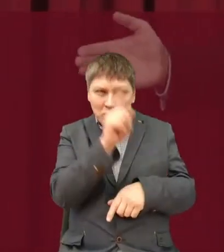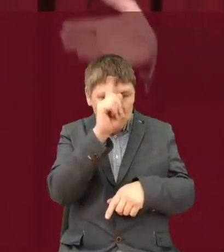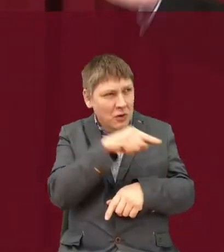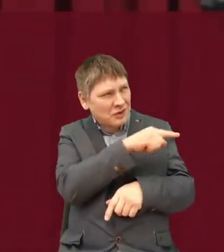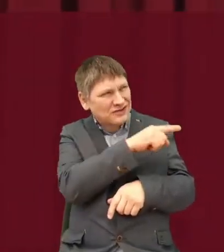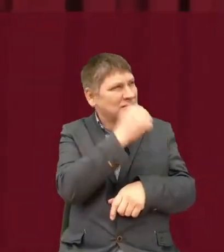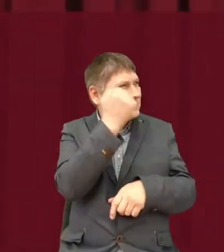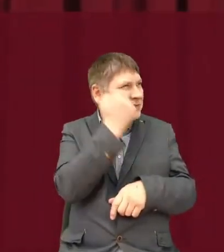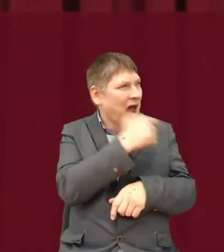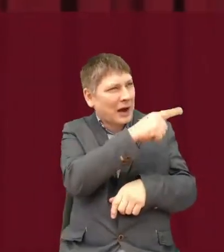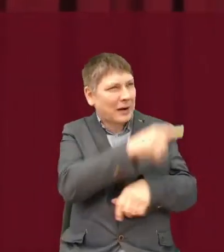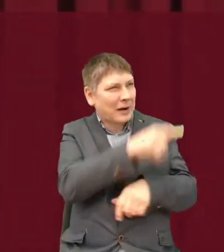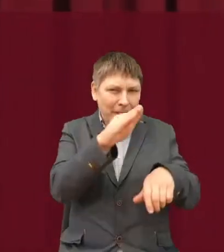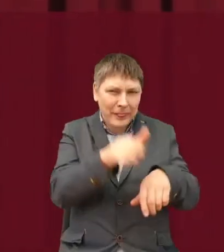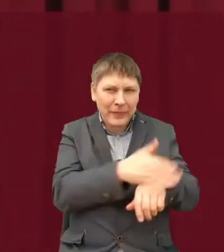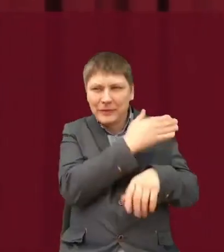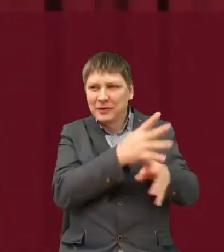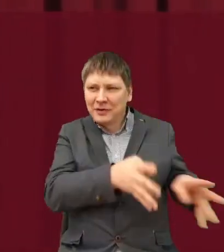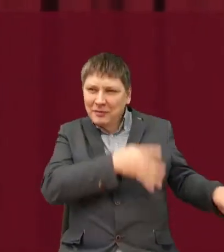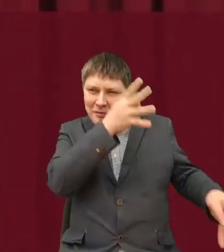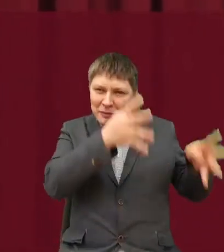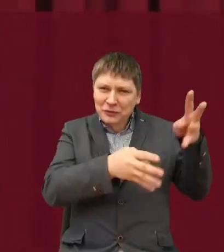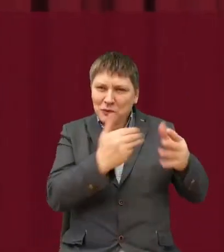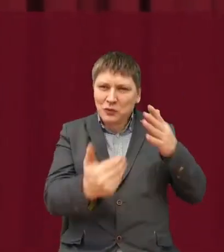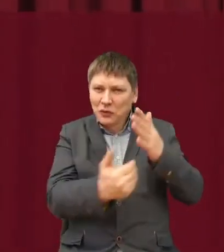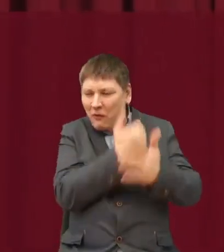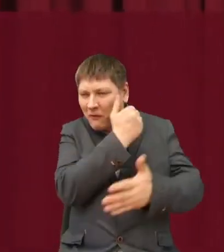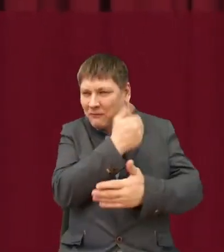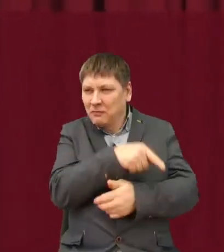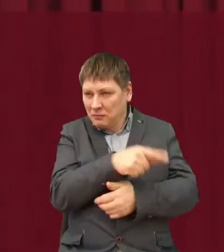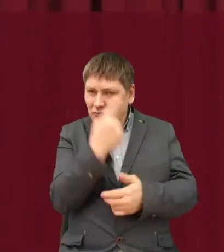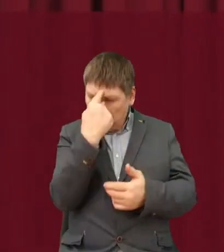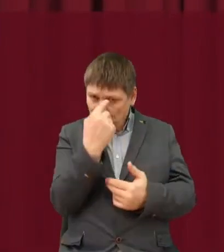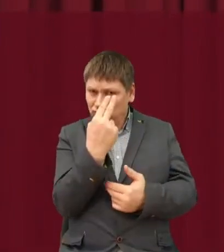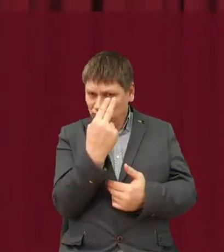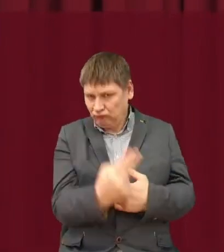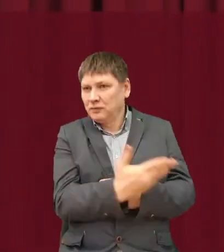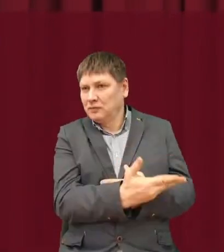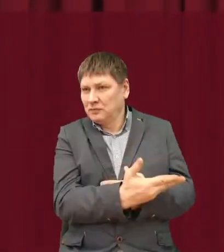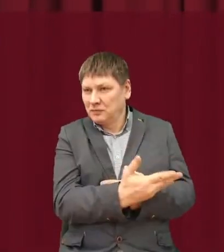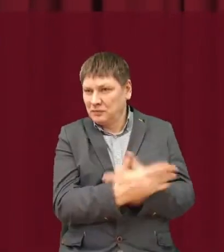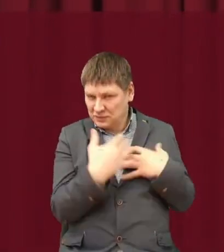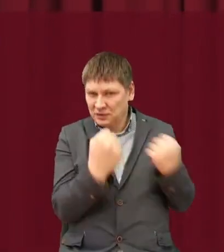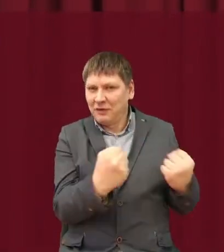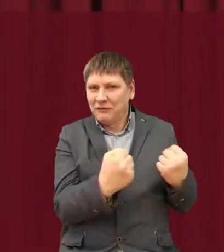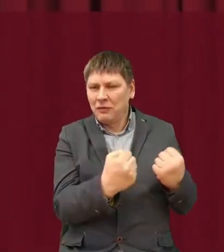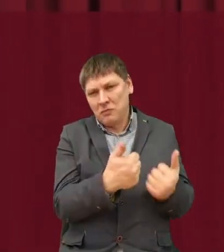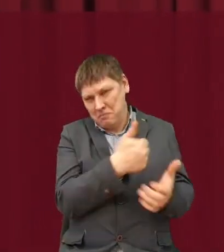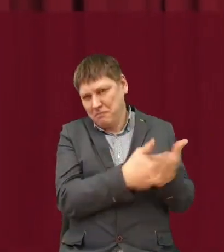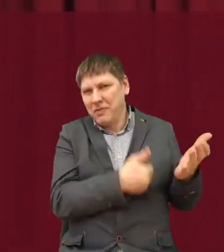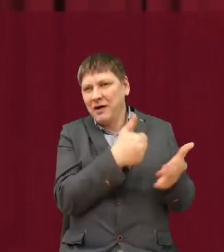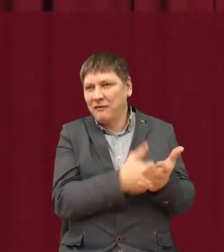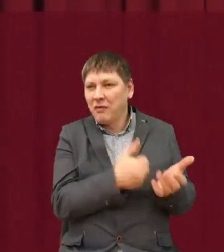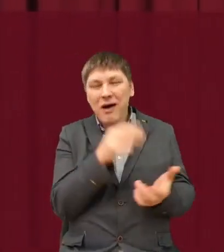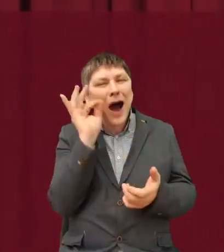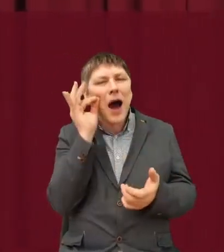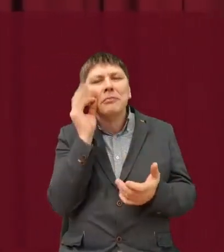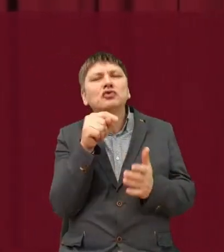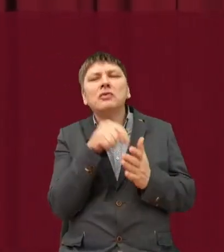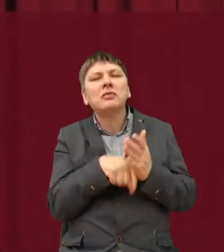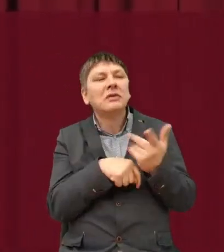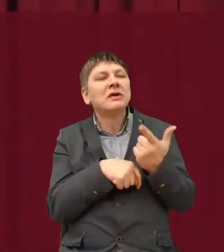7 бары построить новые он является добрым и здравым правителем но его безумие было не в этом